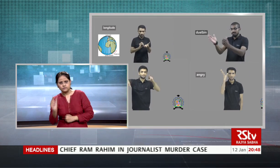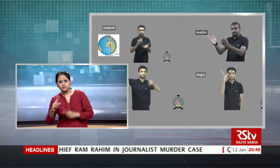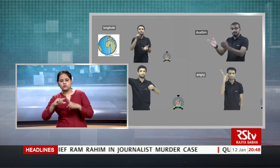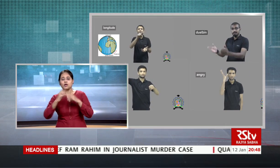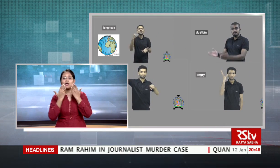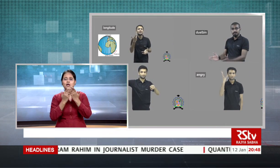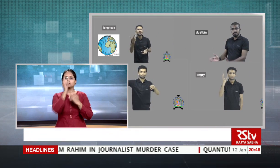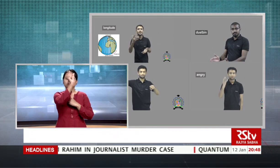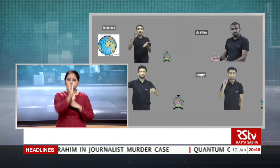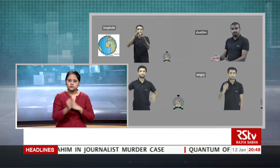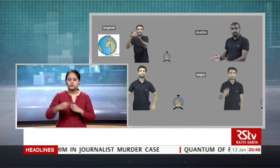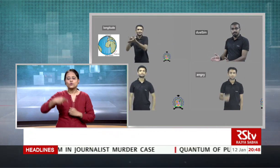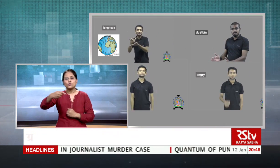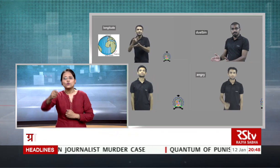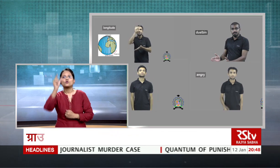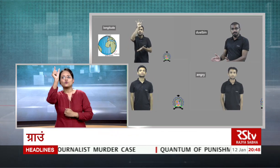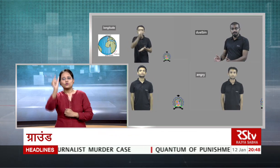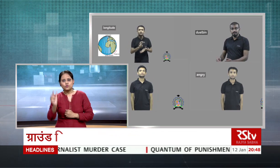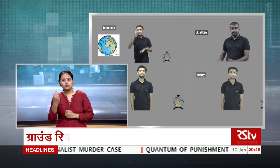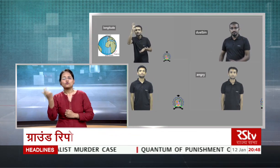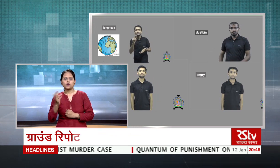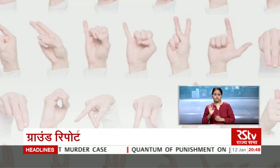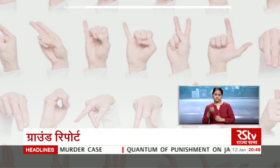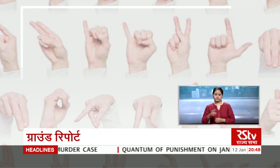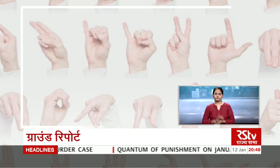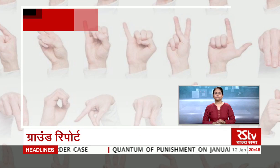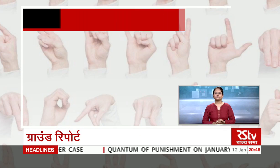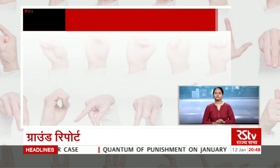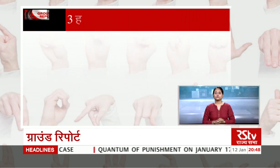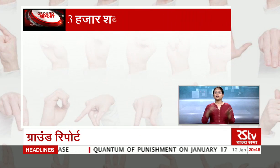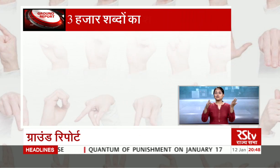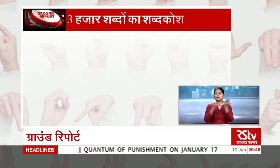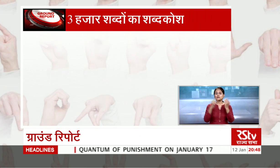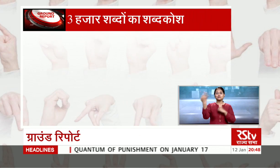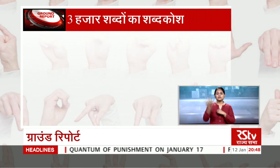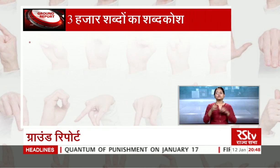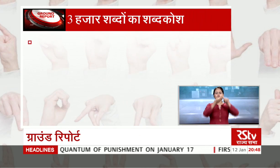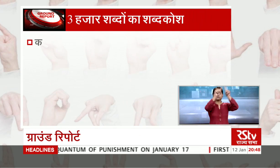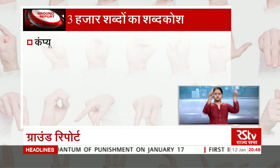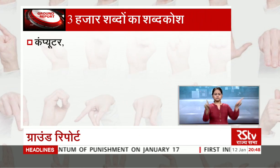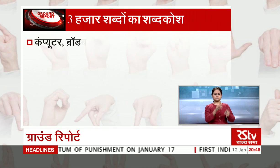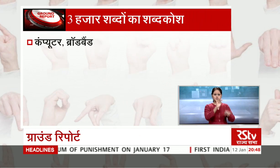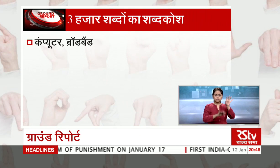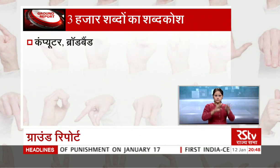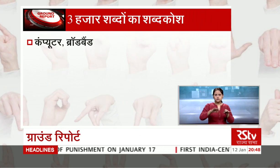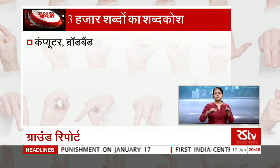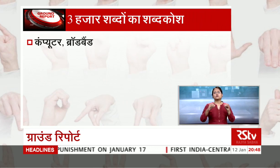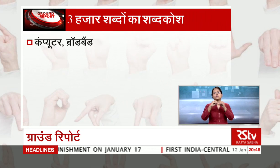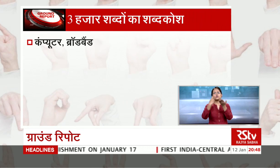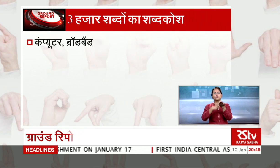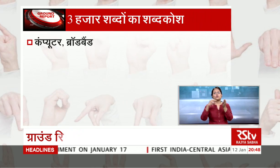शब्द और रोजमर्रा की जिंदगी में इस्तेमाल होने वाले शब्द। टेक्नोलॉजी शब्द जैसे कंप्यूटर और